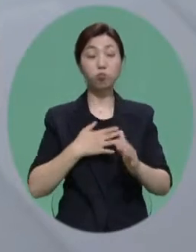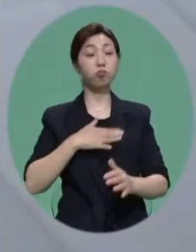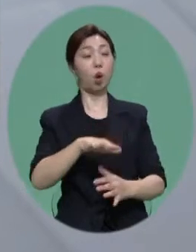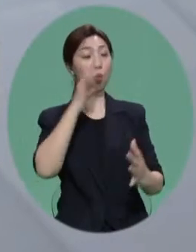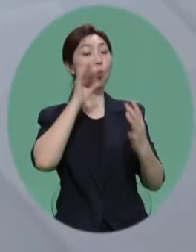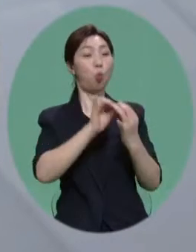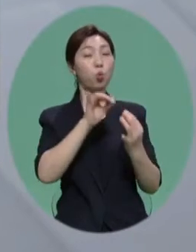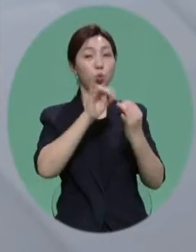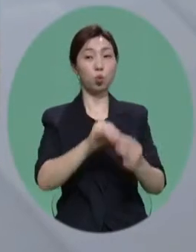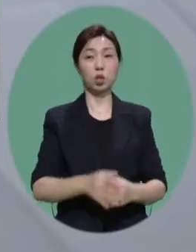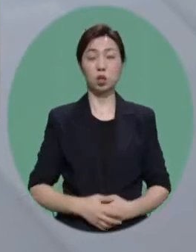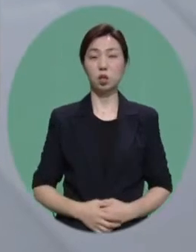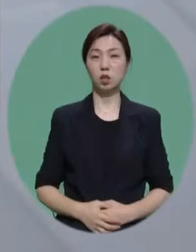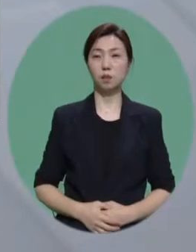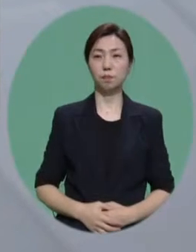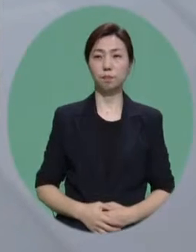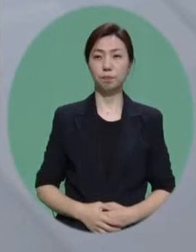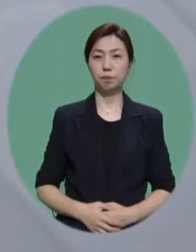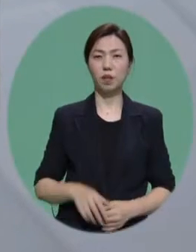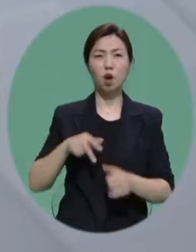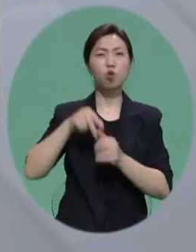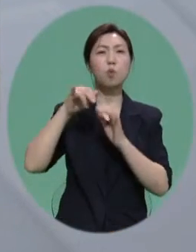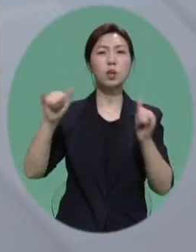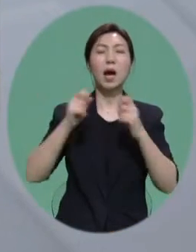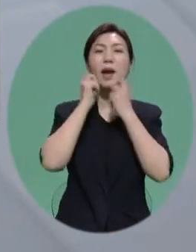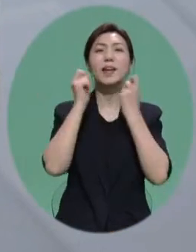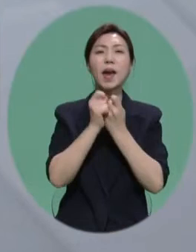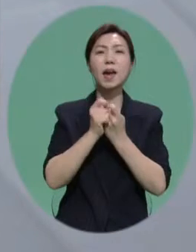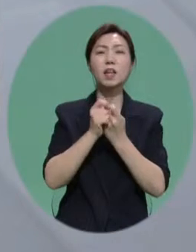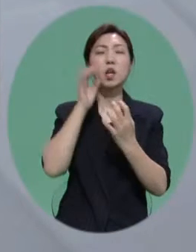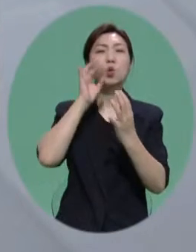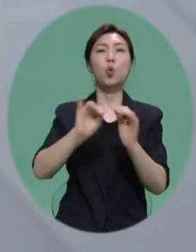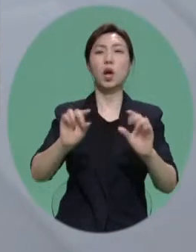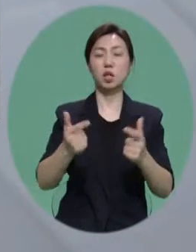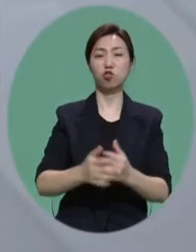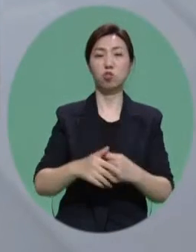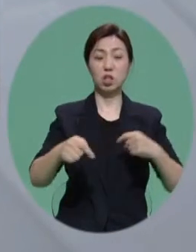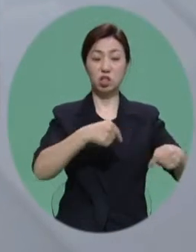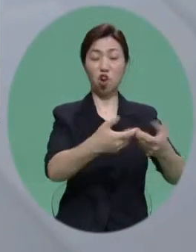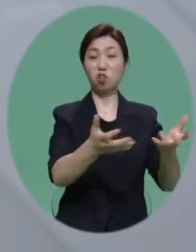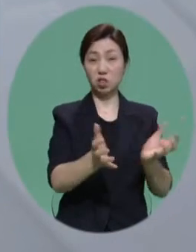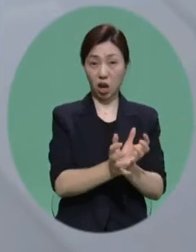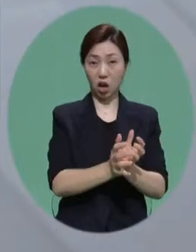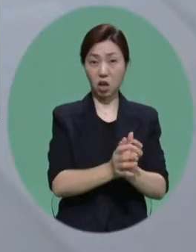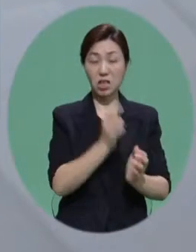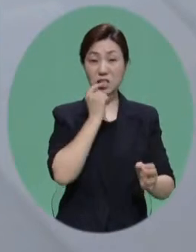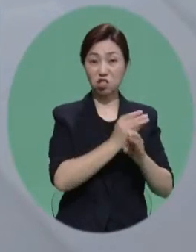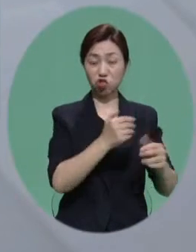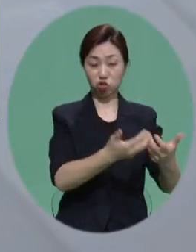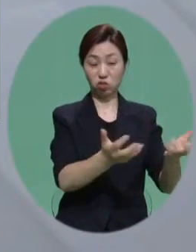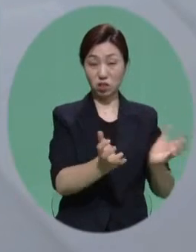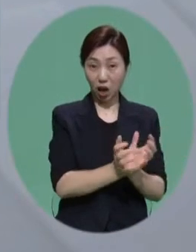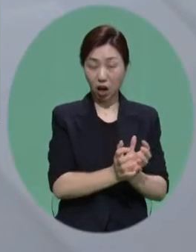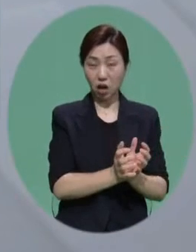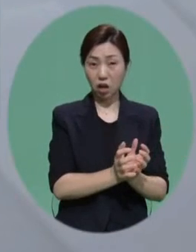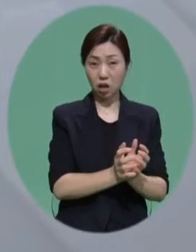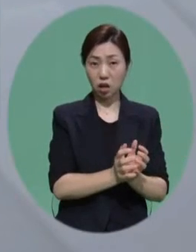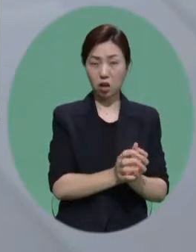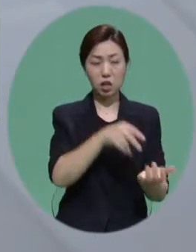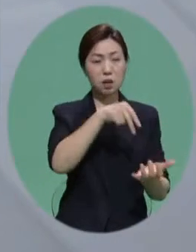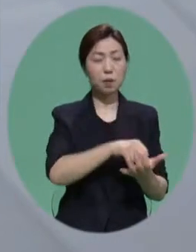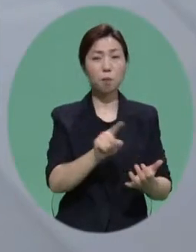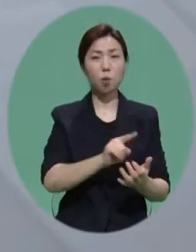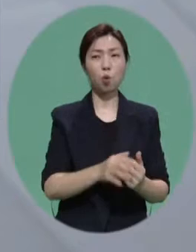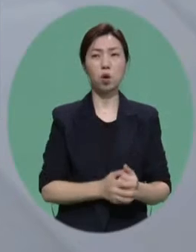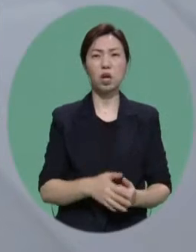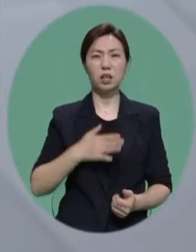4 아니 아닌 그저 후보님 이찬석 암 되냐는 당 역사 # 되니까 그런 가을에 모자 시킨다고 바로 말에 그렇게 할 수 있는 건 아니니까